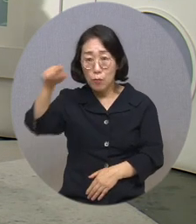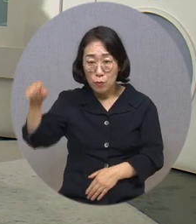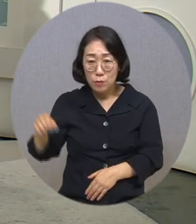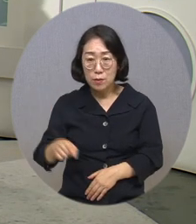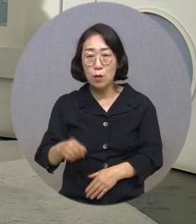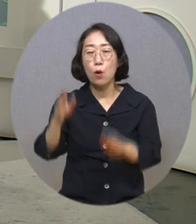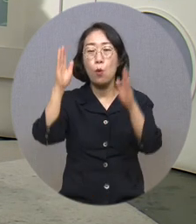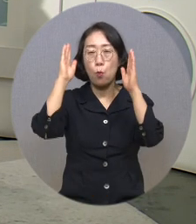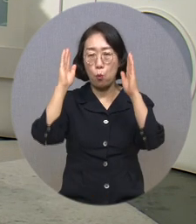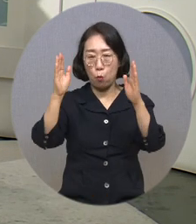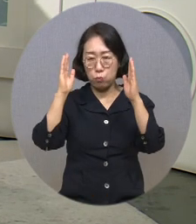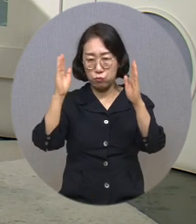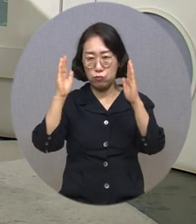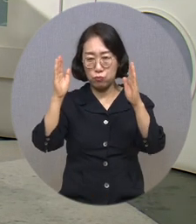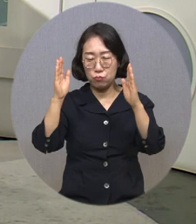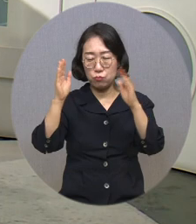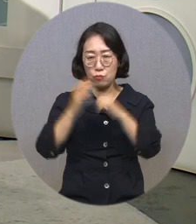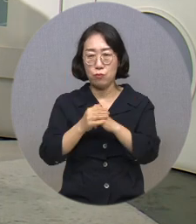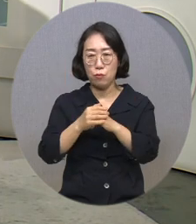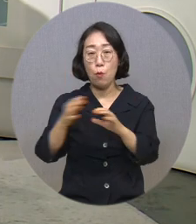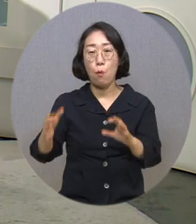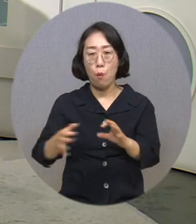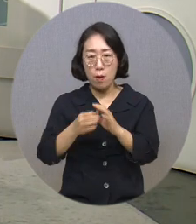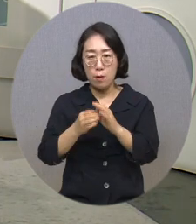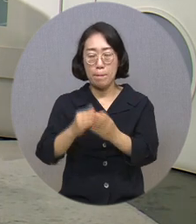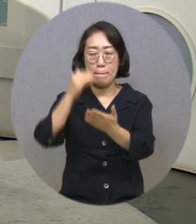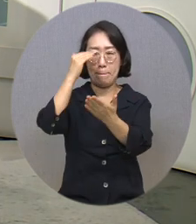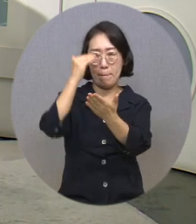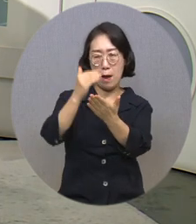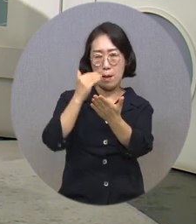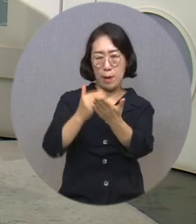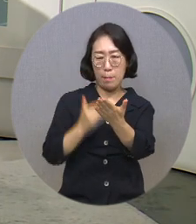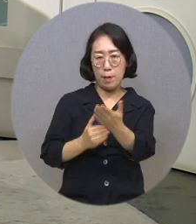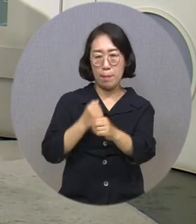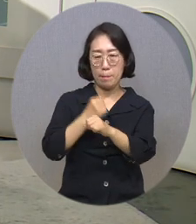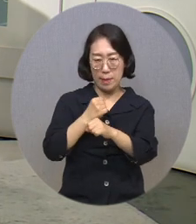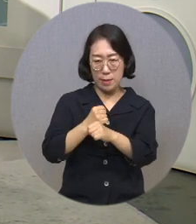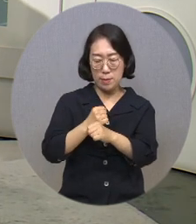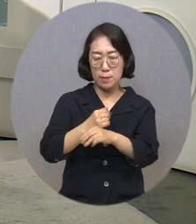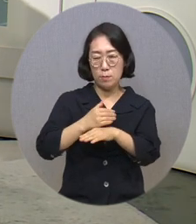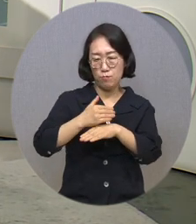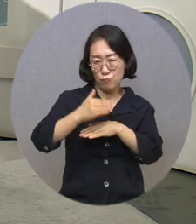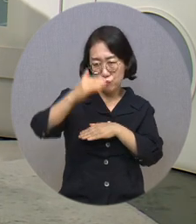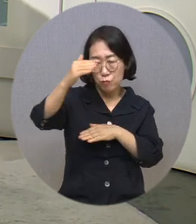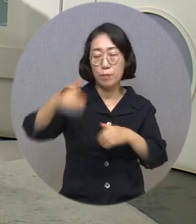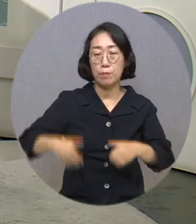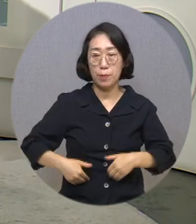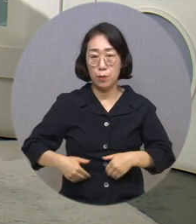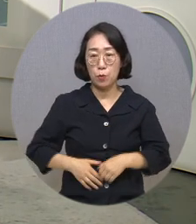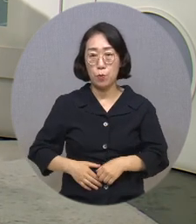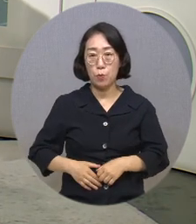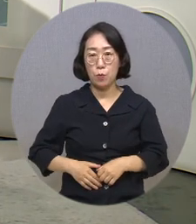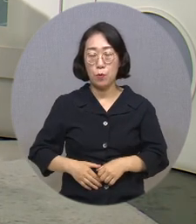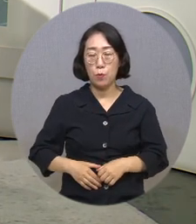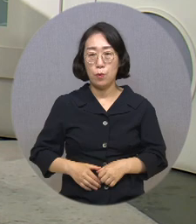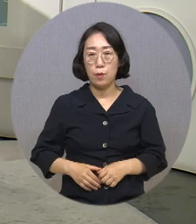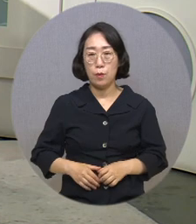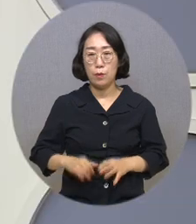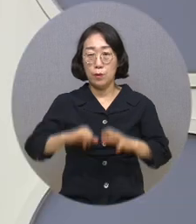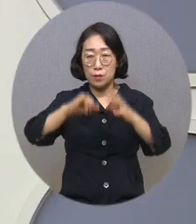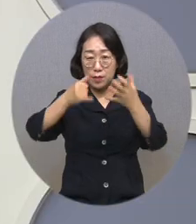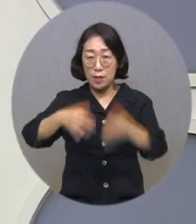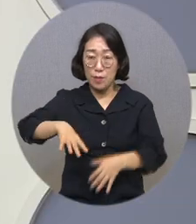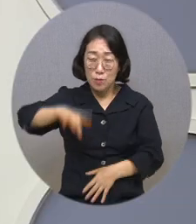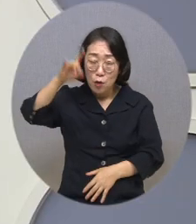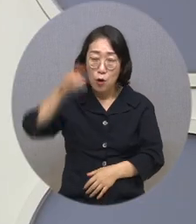되는 겁니다. 제가 보기에. 그래서 우리가 전 세계에서 최초로 한번 우주대학교를 세워봤으면 그래서